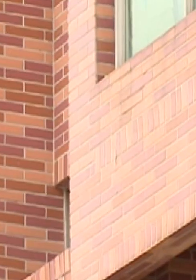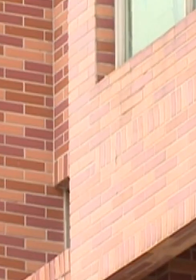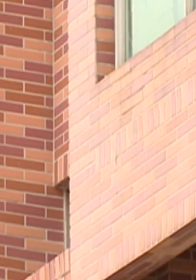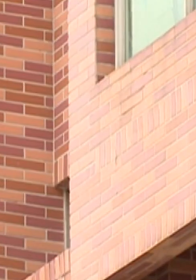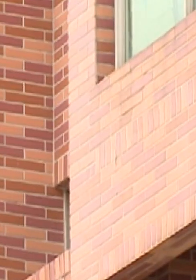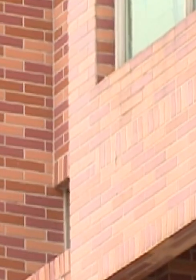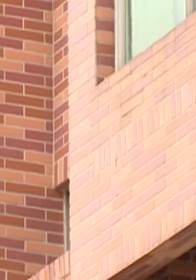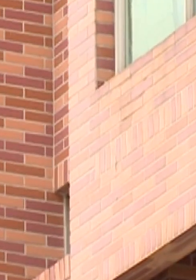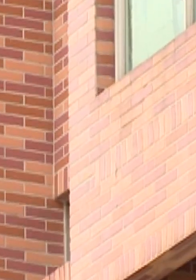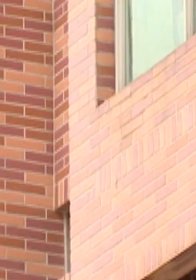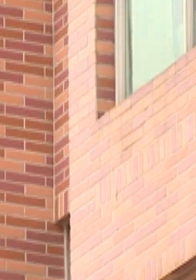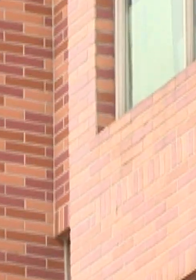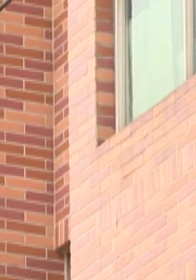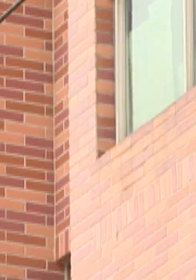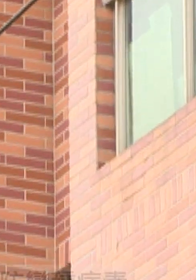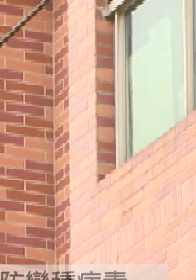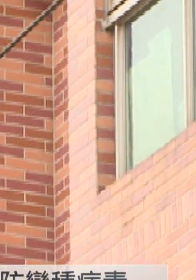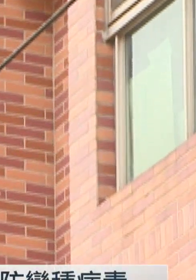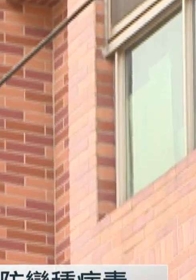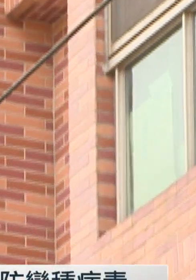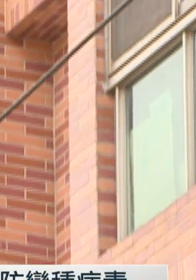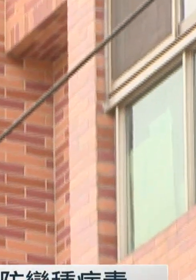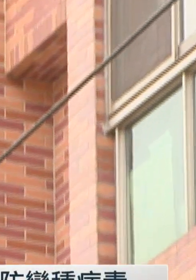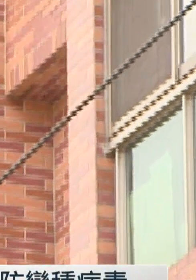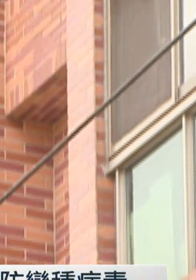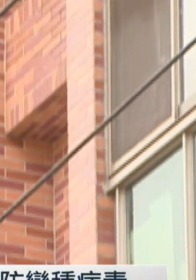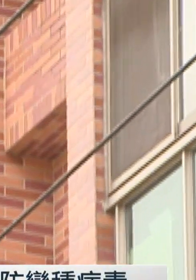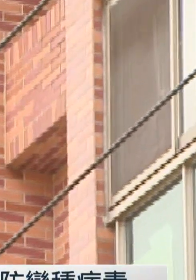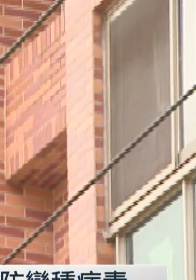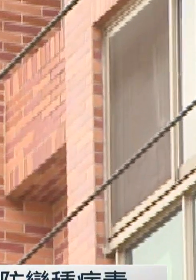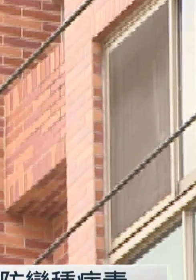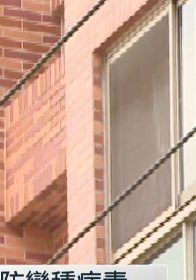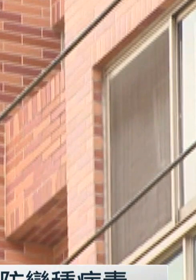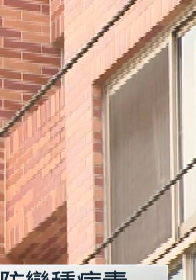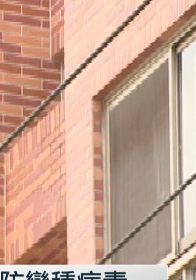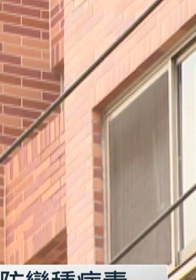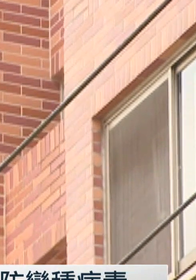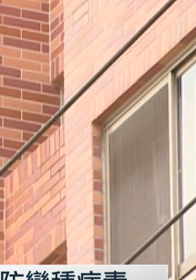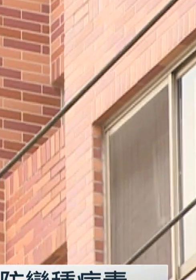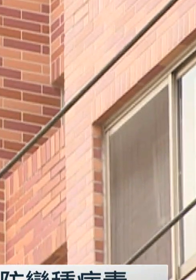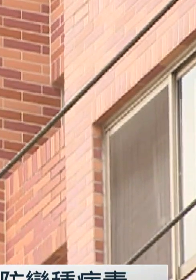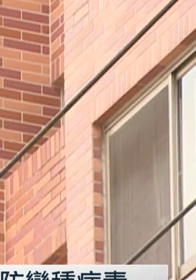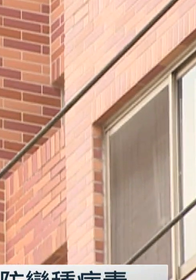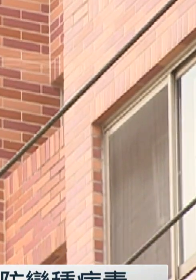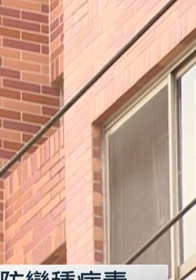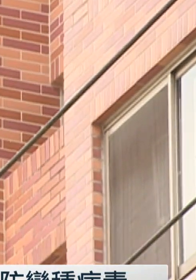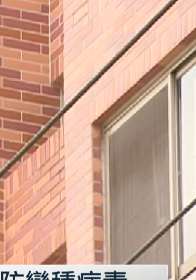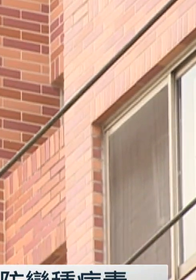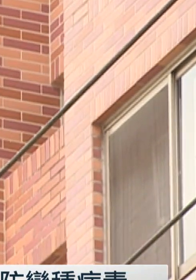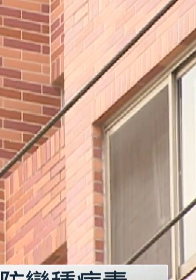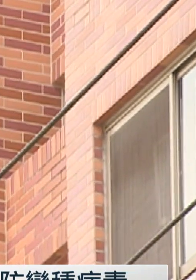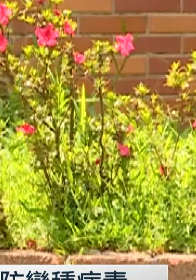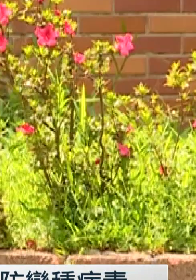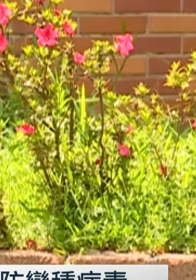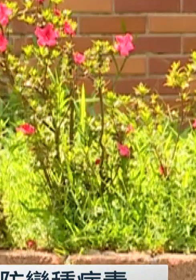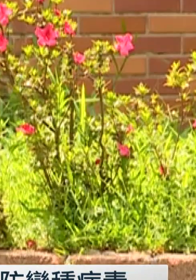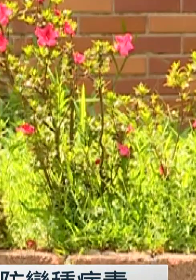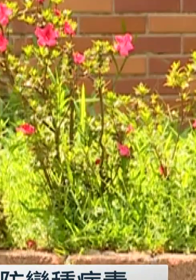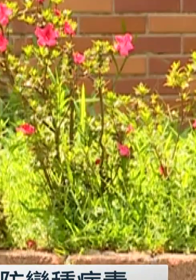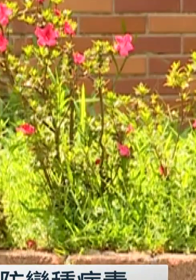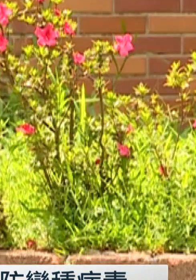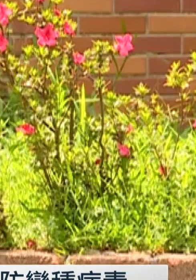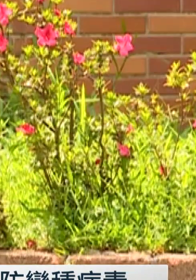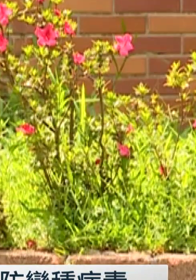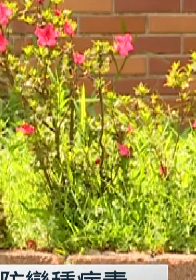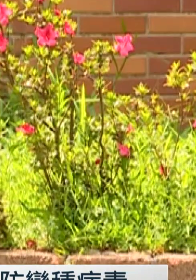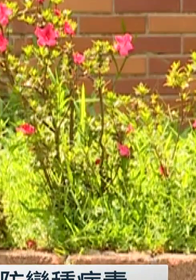特别说明，其中有42例散布在社区当中，34例则在居家检疫或隔离的框列范围。当社区